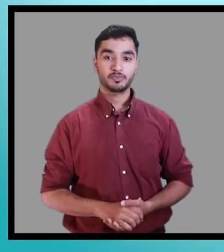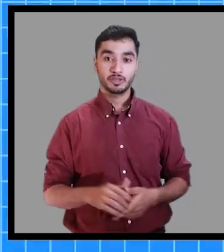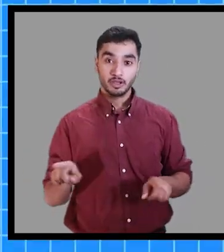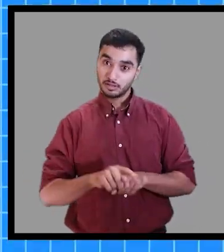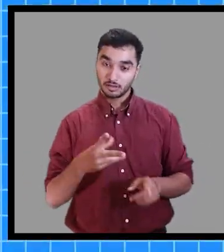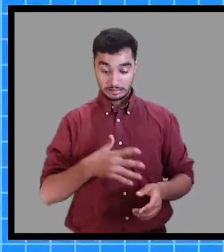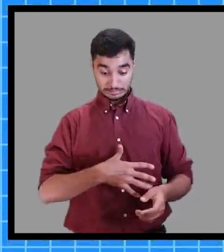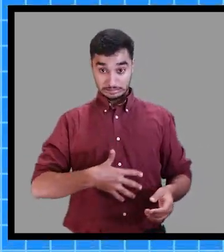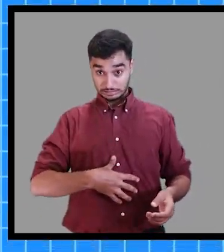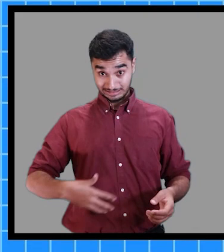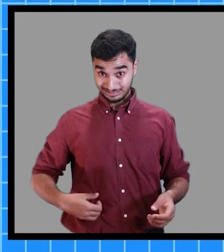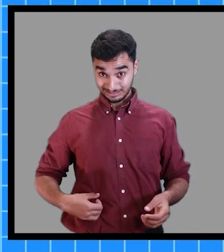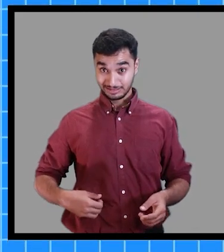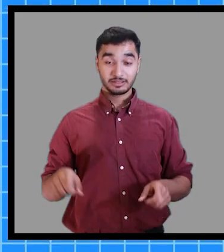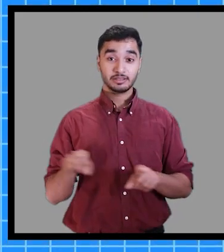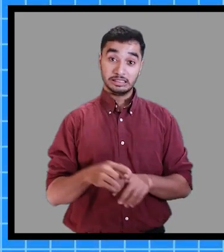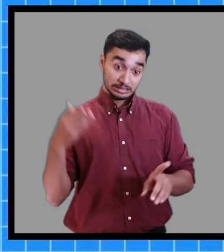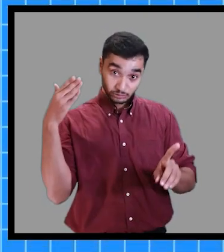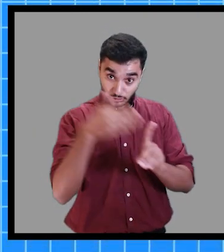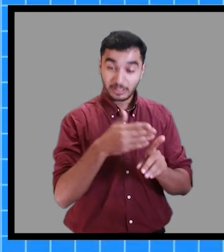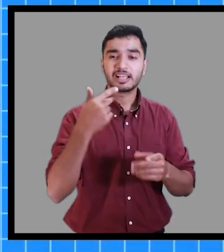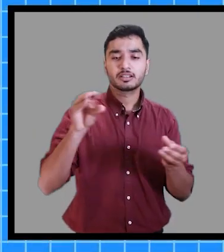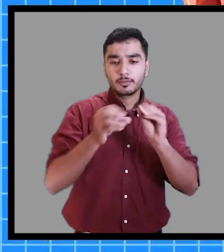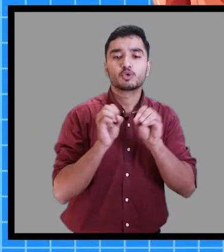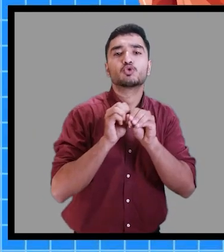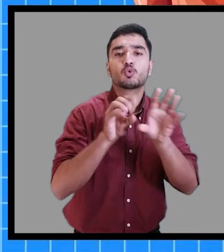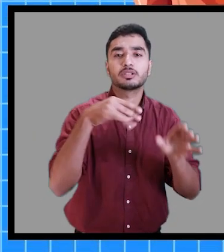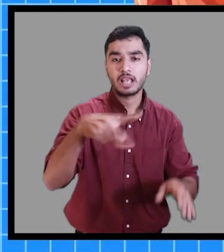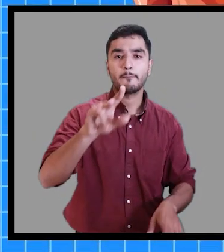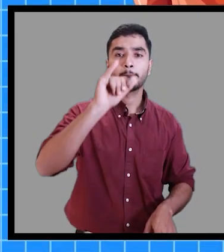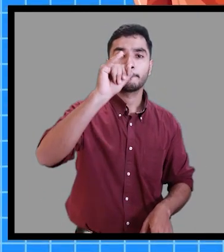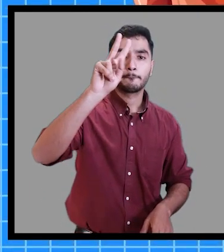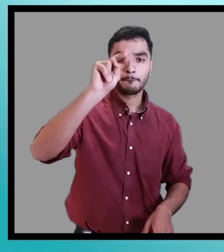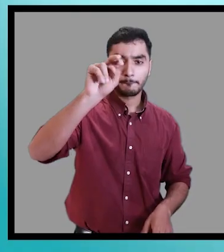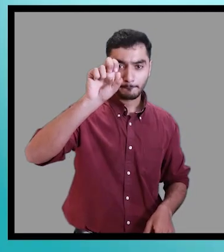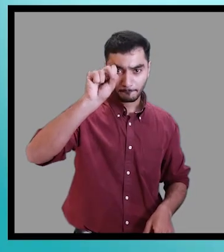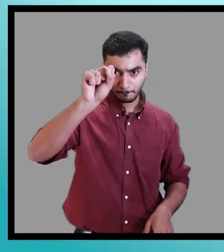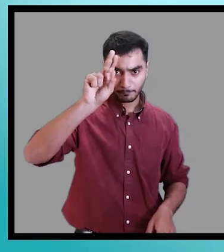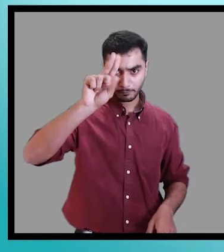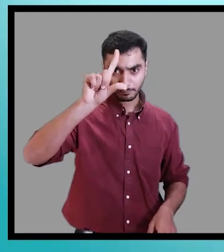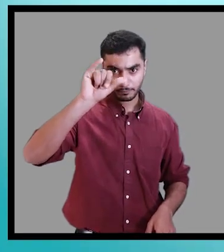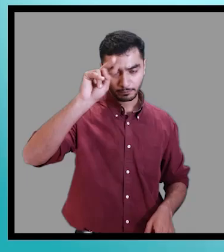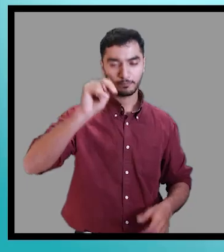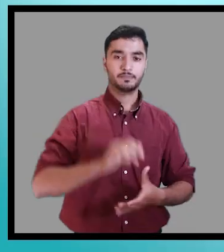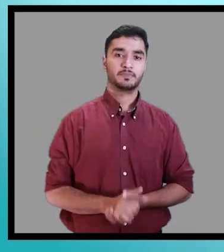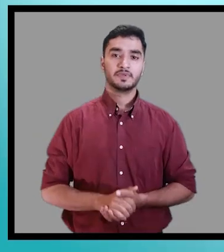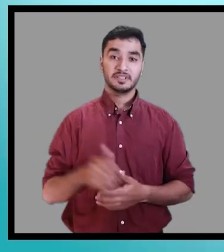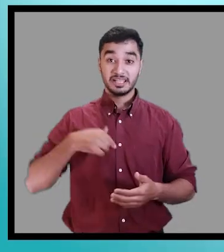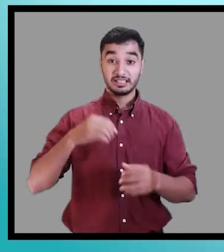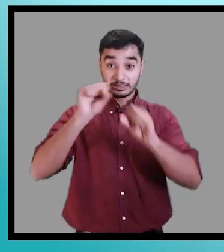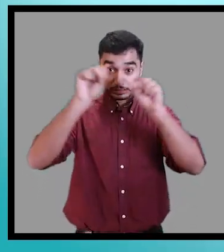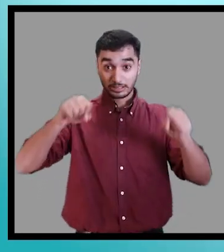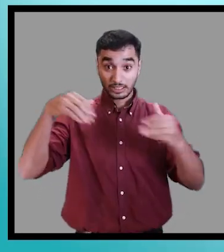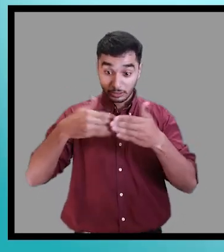होगा। इस सिग्नल के चलते लबलबा यानी पैंक्रियास इंसुलिन रिलीज करता है। इंसुलिन सेल्स के अंदर मौजूद ग्लूकोज